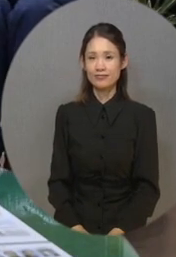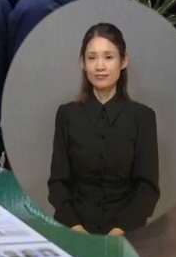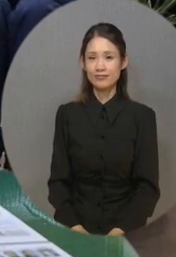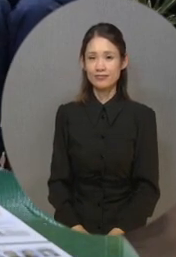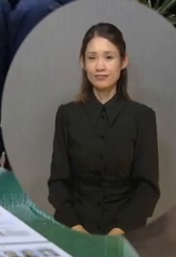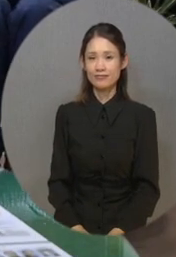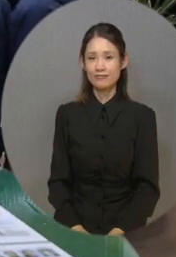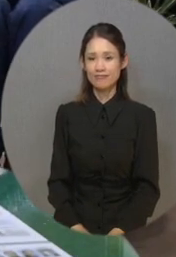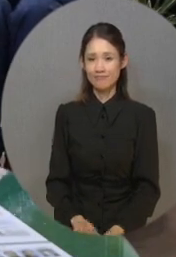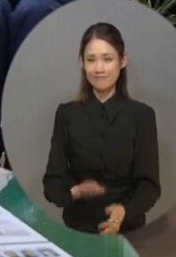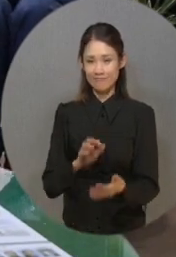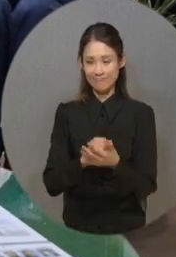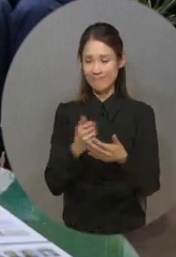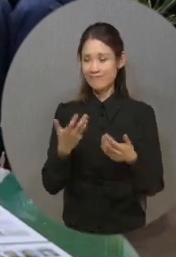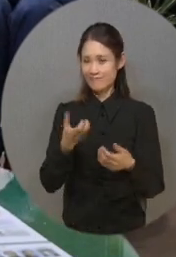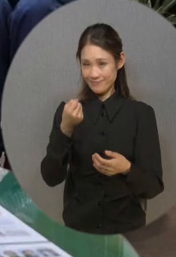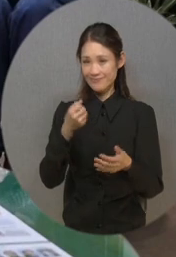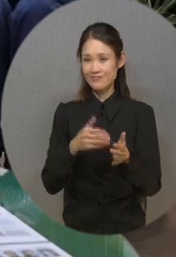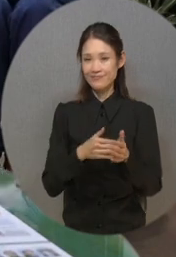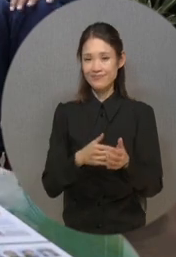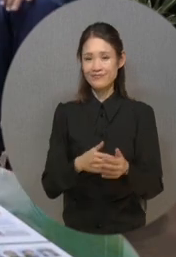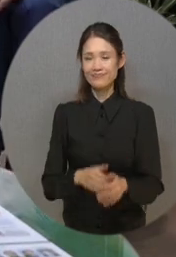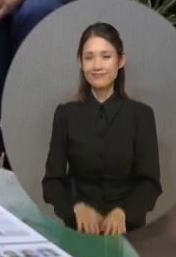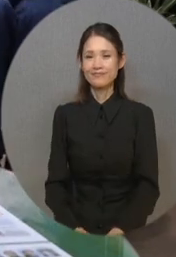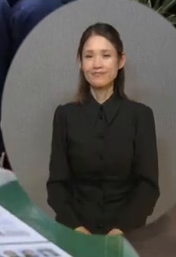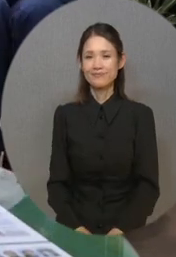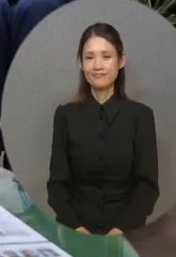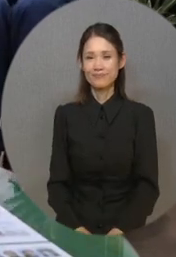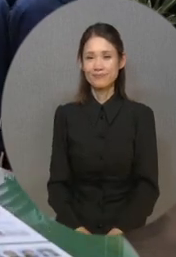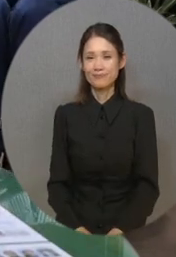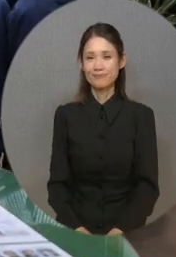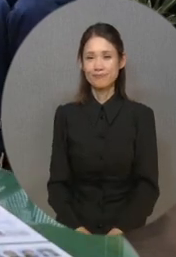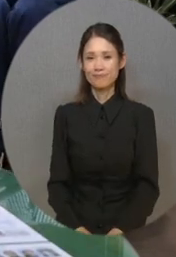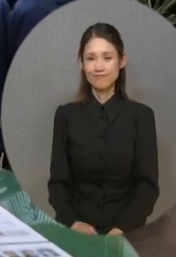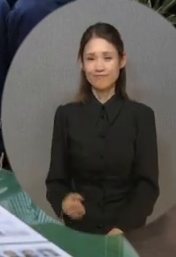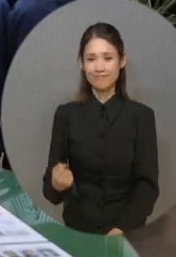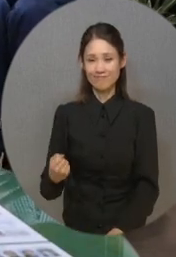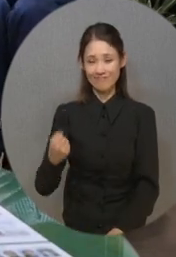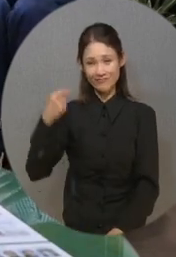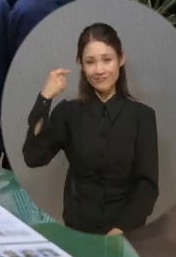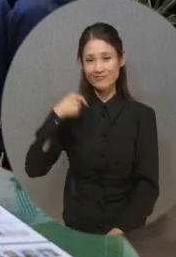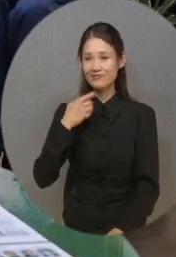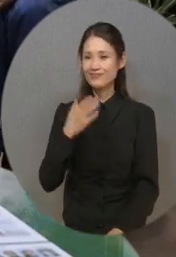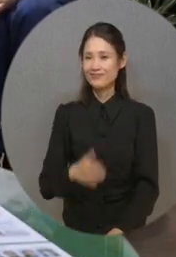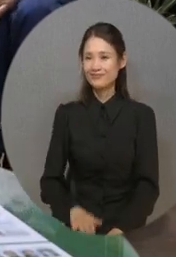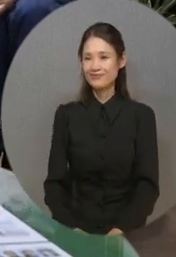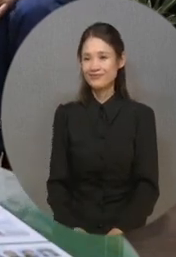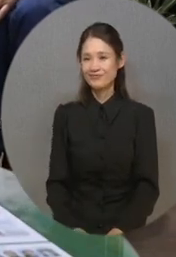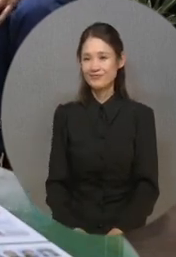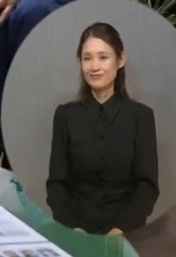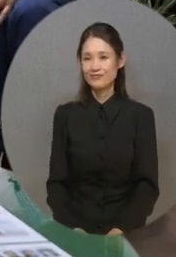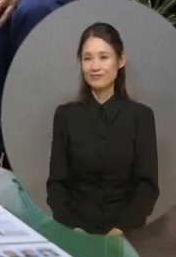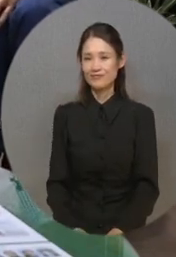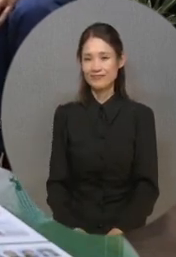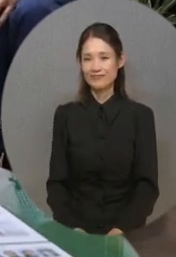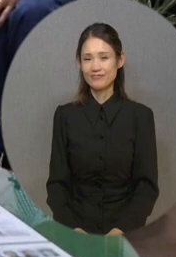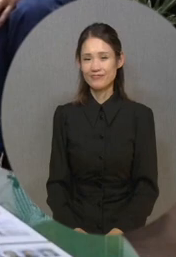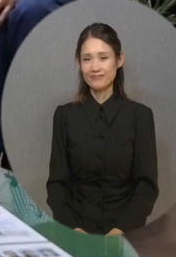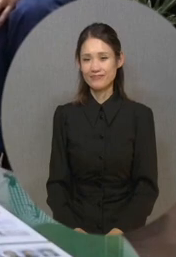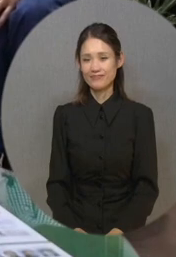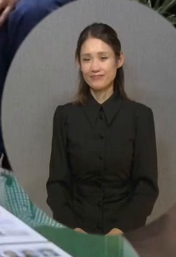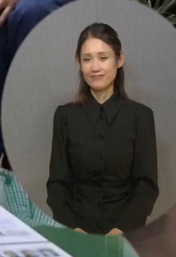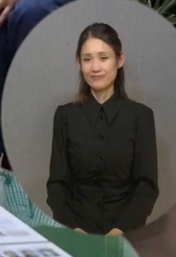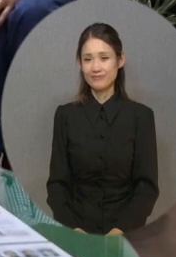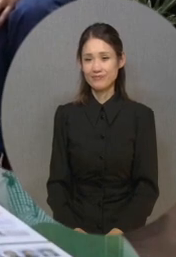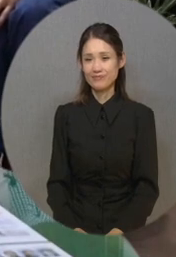제가 볼 때 유치되겠습니다. 맞습니다. 와. 아니, 기가 팍팍 웃겨. 네, 그렇죠. 네. 자, 그래서요. 네. 이 전초전도 있더라고요.